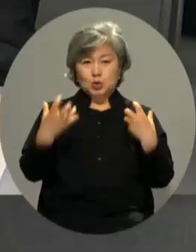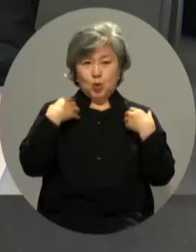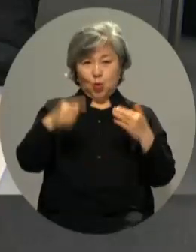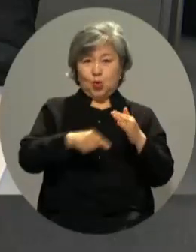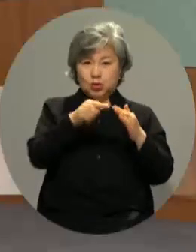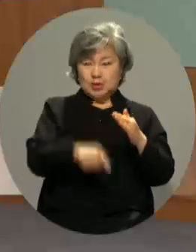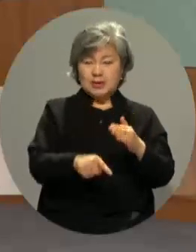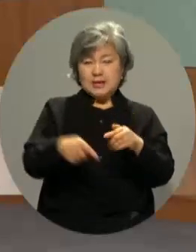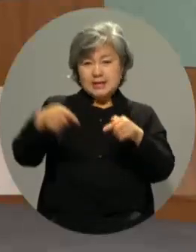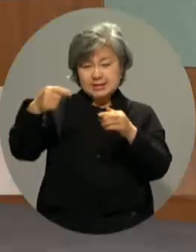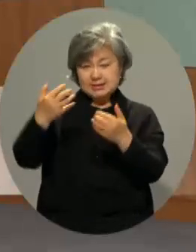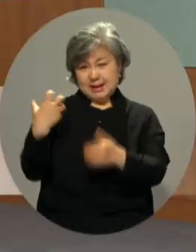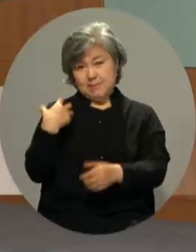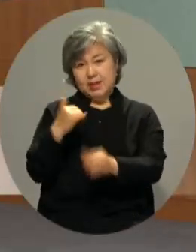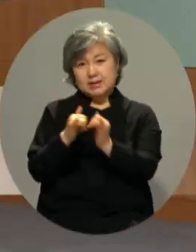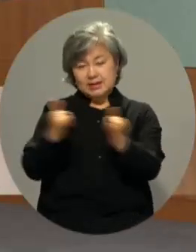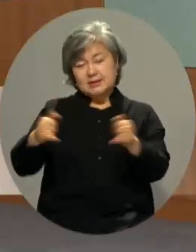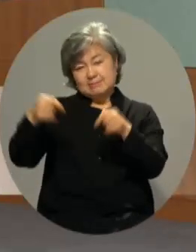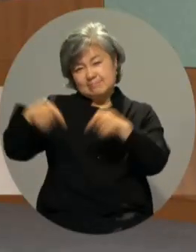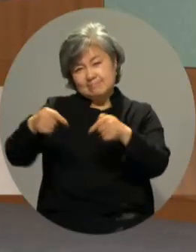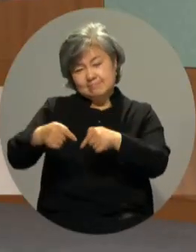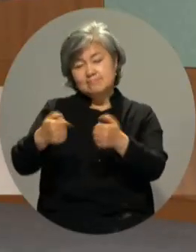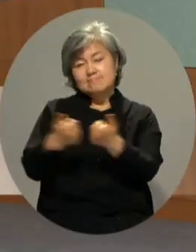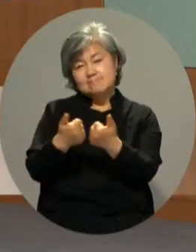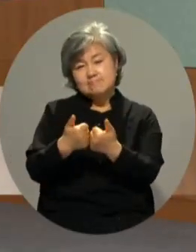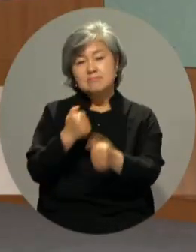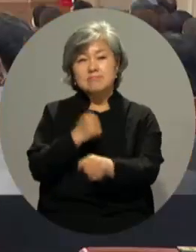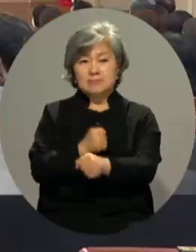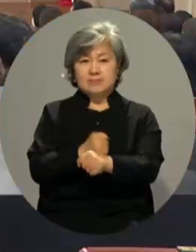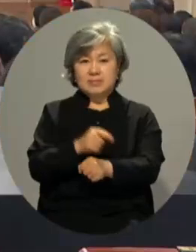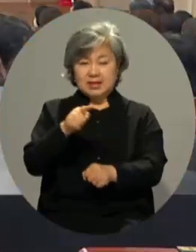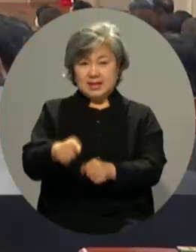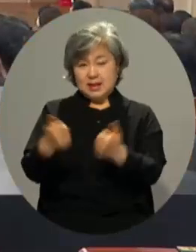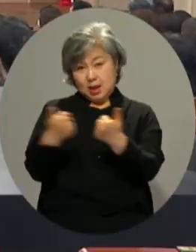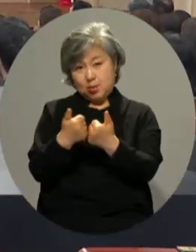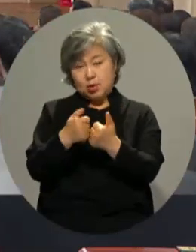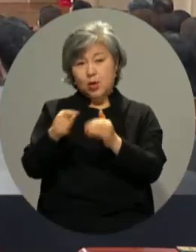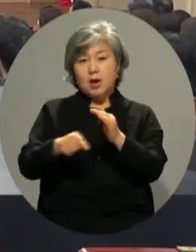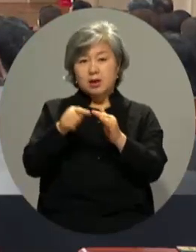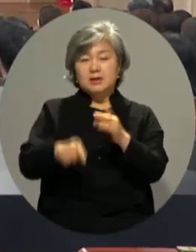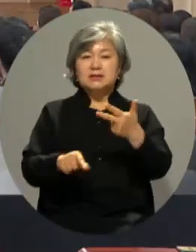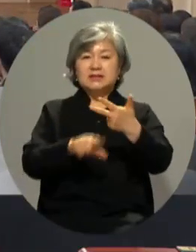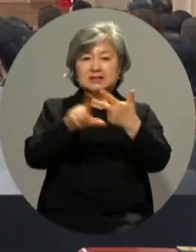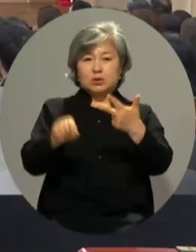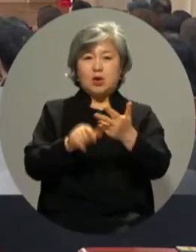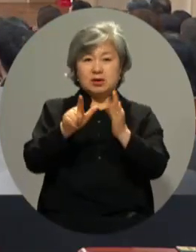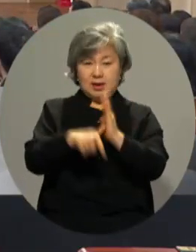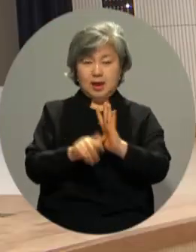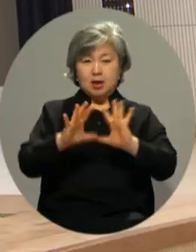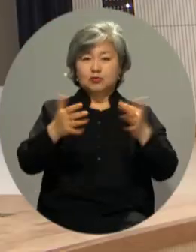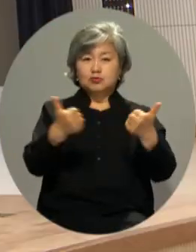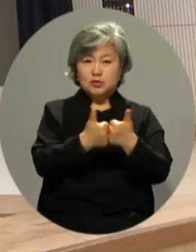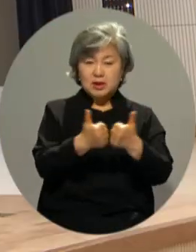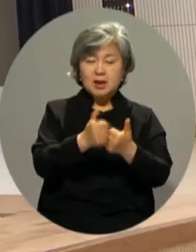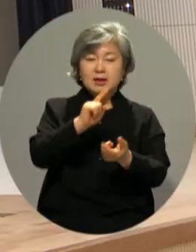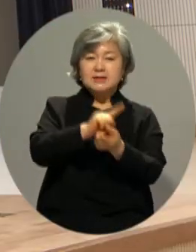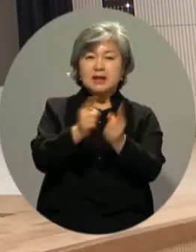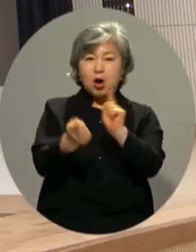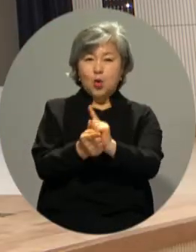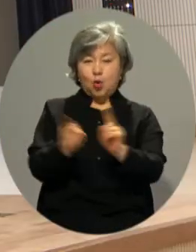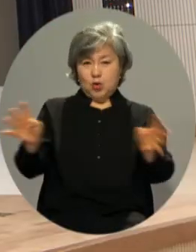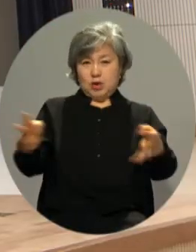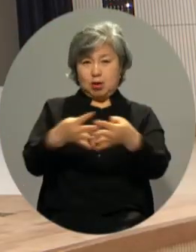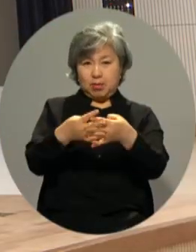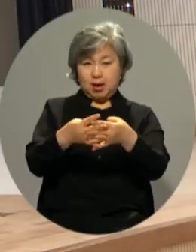제2차 실무협의회를 진행했다고 밝혔습니다. 이번 실무협의회는 오는 7월 국회에서 개최될